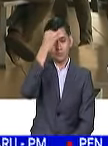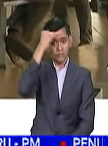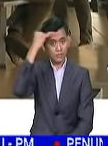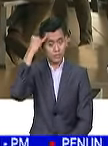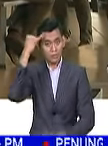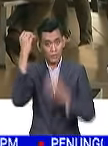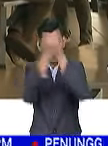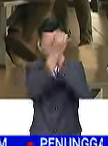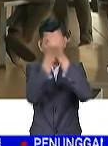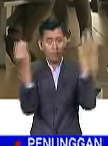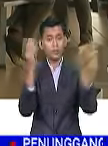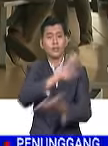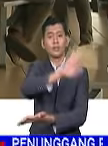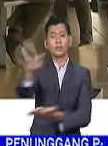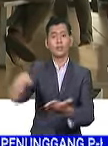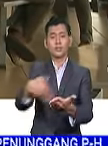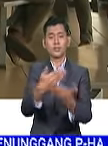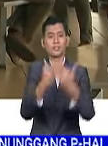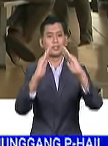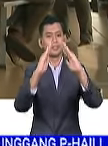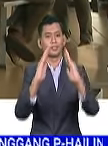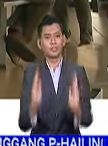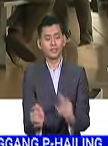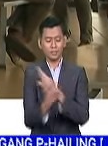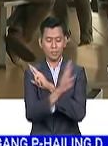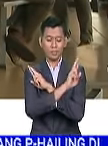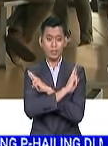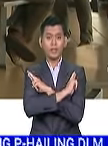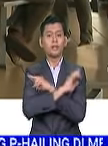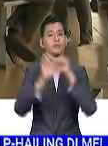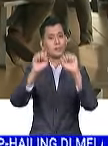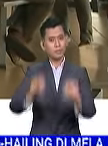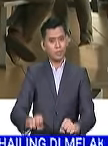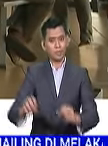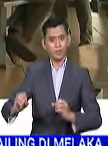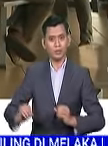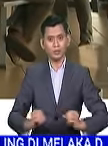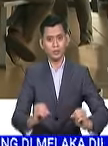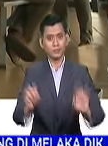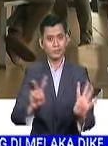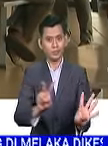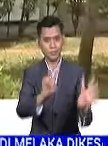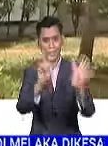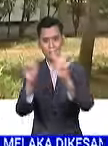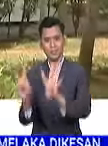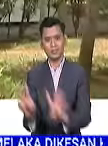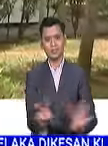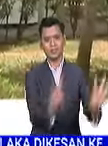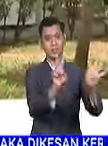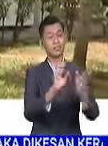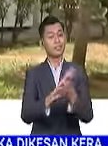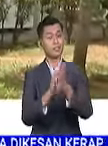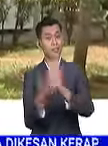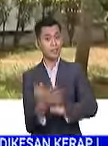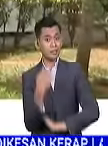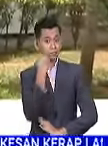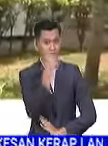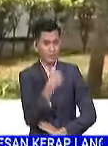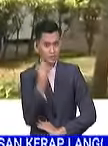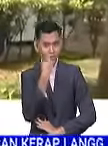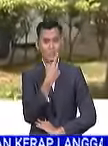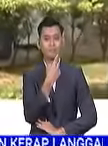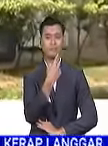mengumumkan semua RNR di Lebuh Raya telah pun dibenarkan beroperasi selama 24 jam. Jadi bagi anda yang melakukan